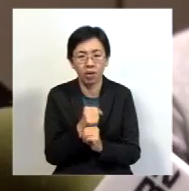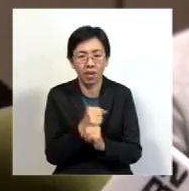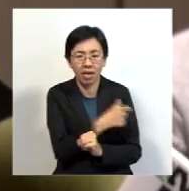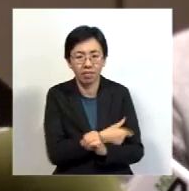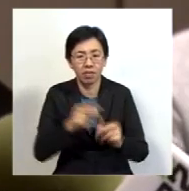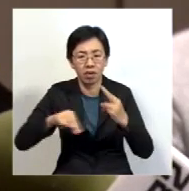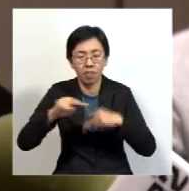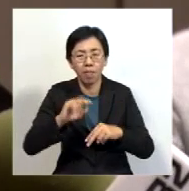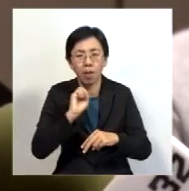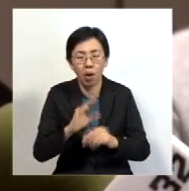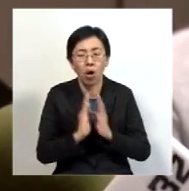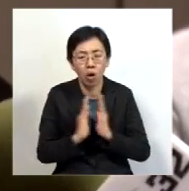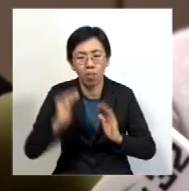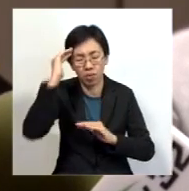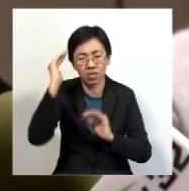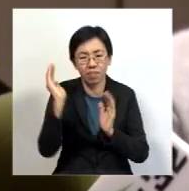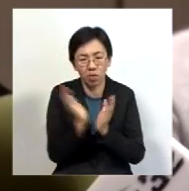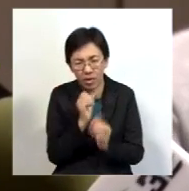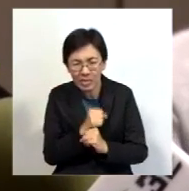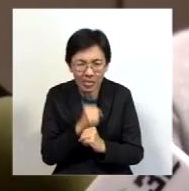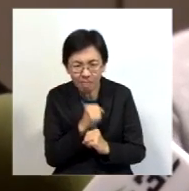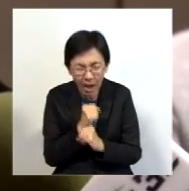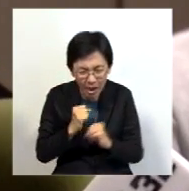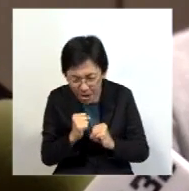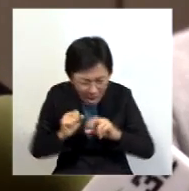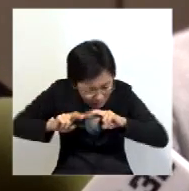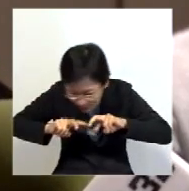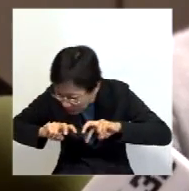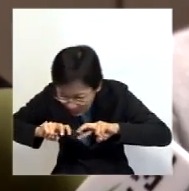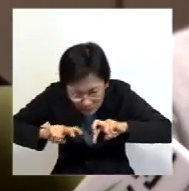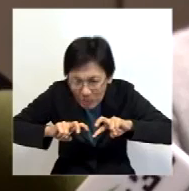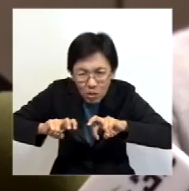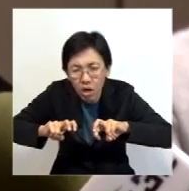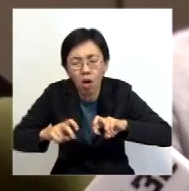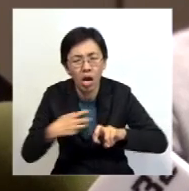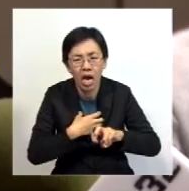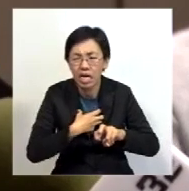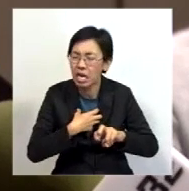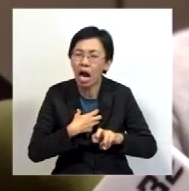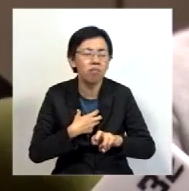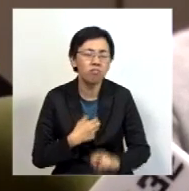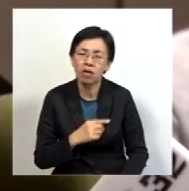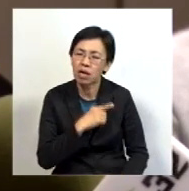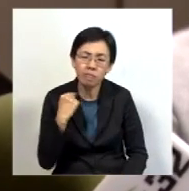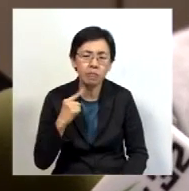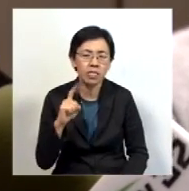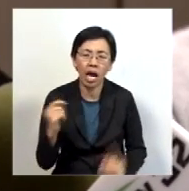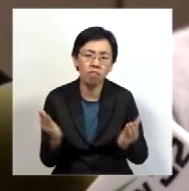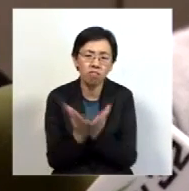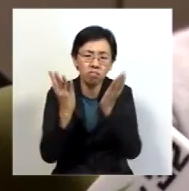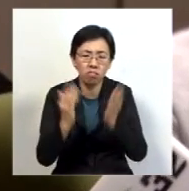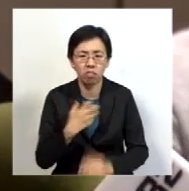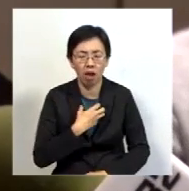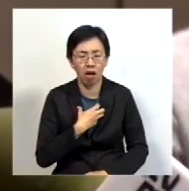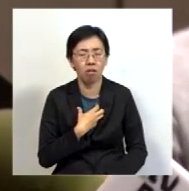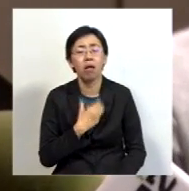คะว่าขอบคุณทางเจ้าหน้าที่นะคะที่ทำงานกันอย่างเต็มที่แล้วก็อยากให้มีบทลงโทษถึงขั้นประหารชีวิตยืนยันไม่โอโห